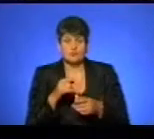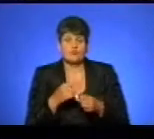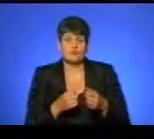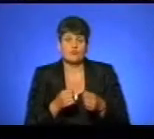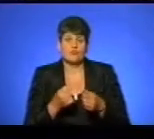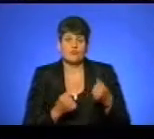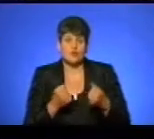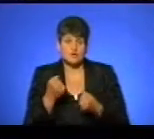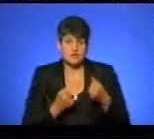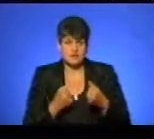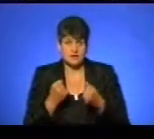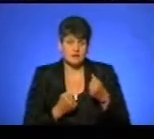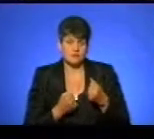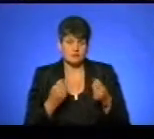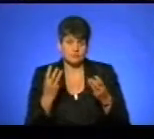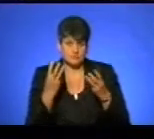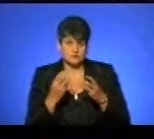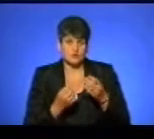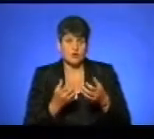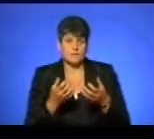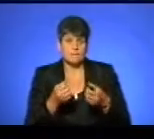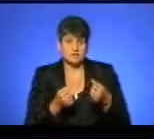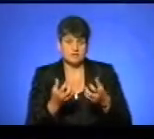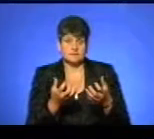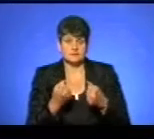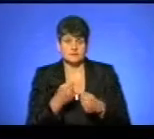перевірки на вміст алкоголю. Триває слідство.